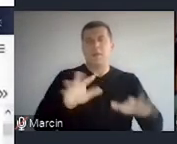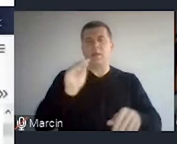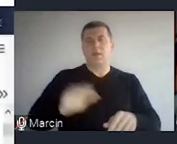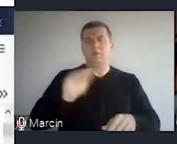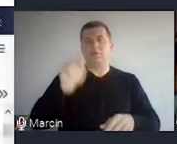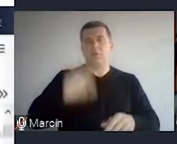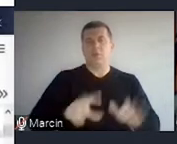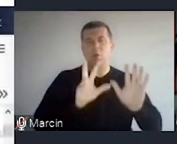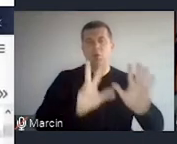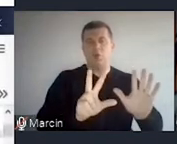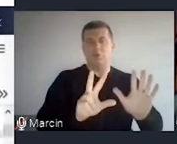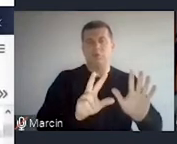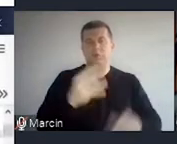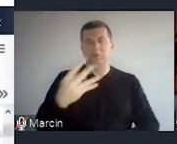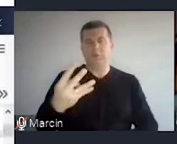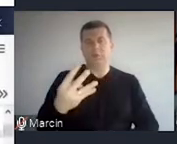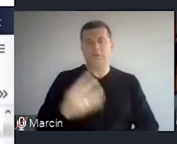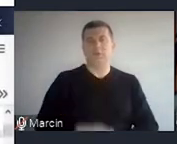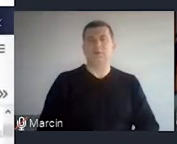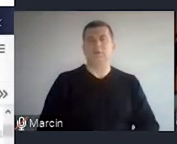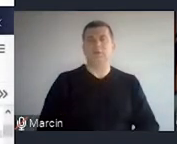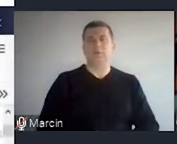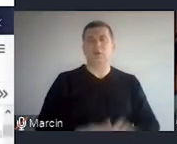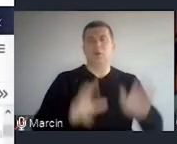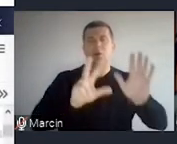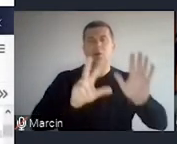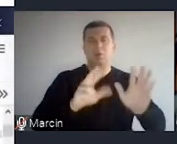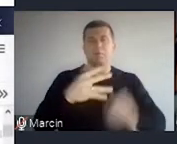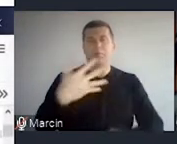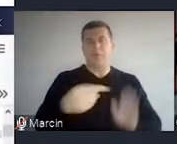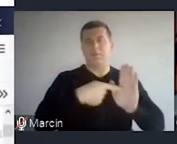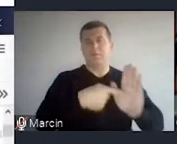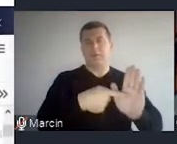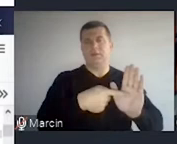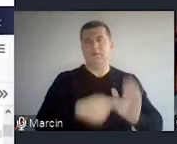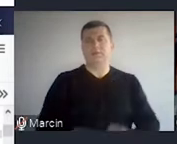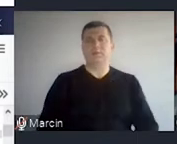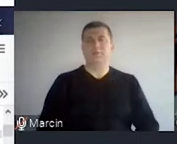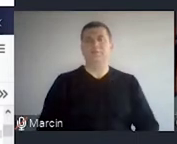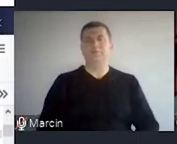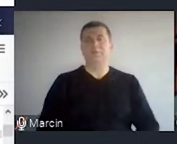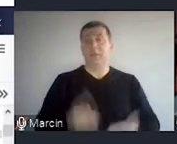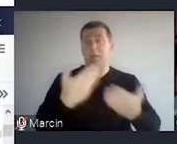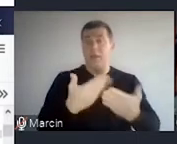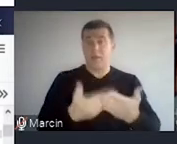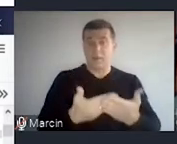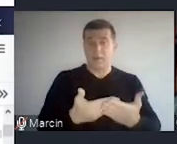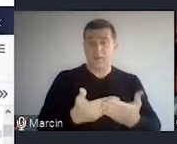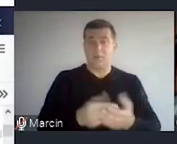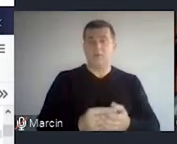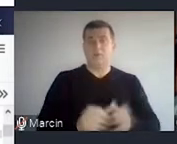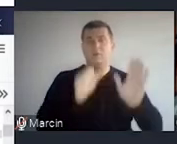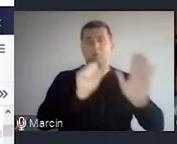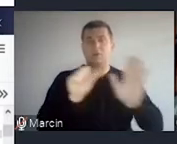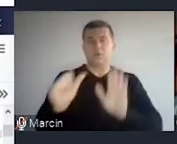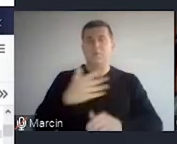rozdziale 8.4 i 8.5 wytycznych. A to dlatego, że w